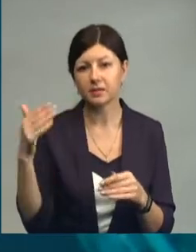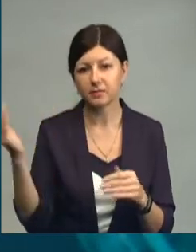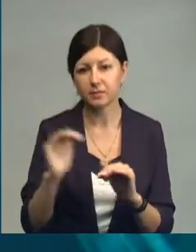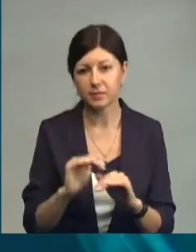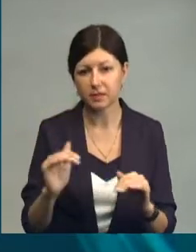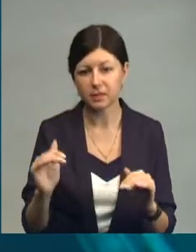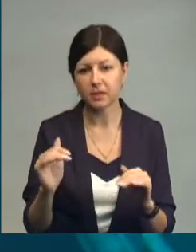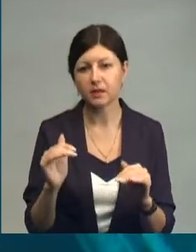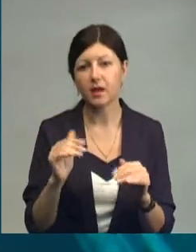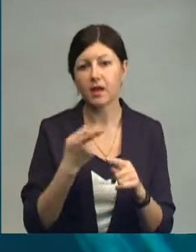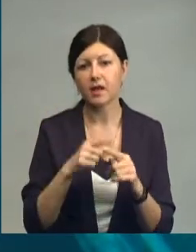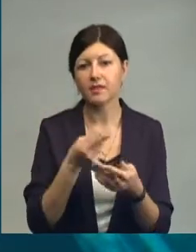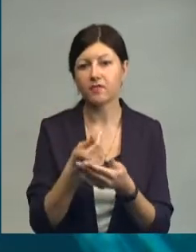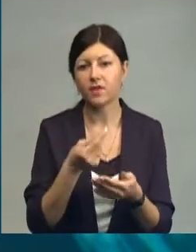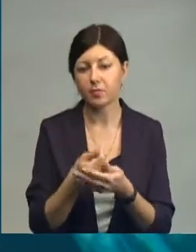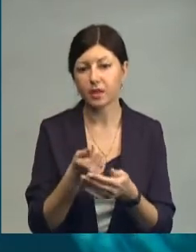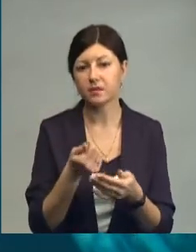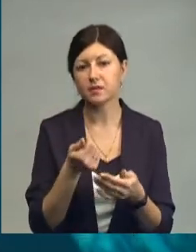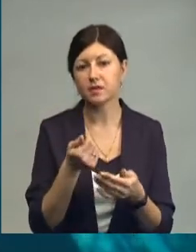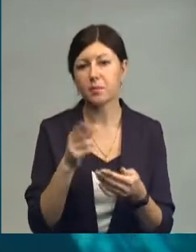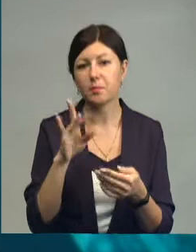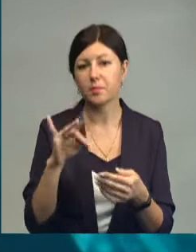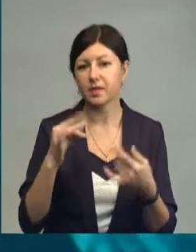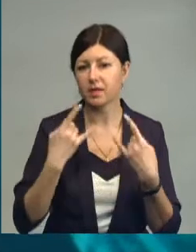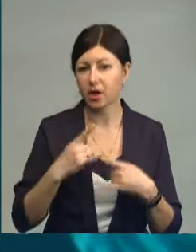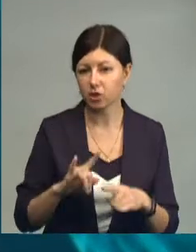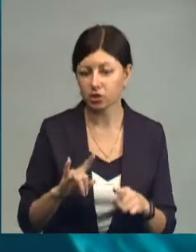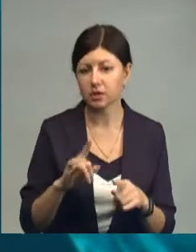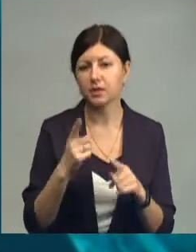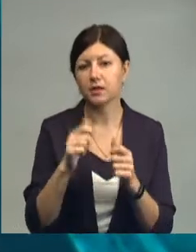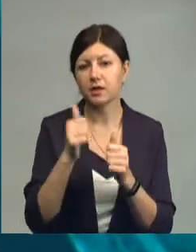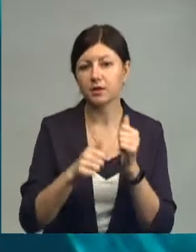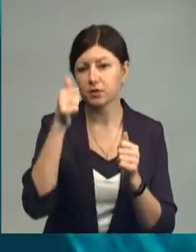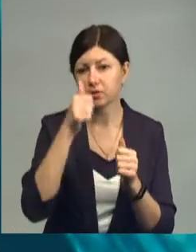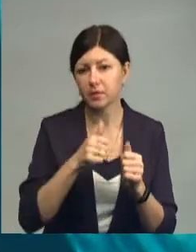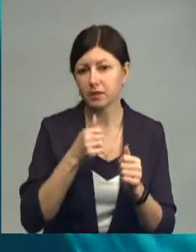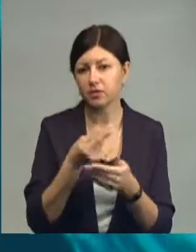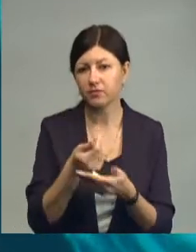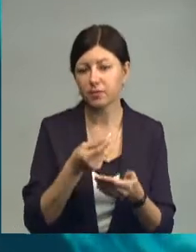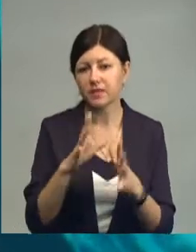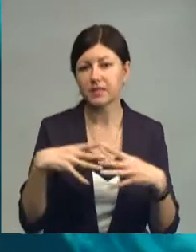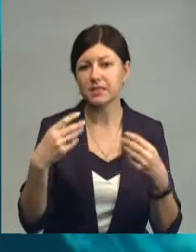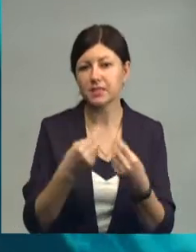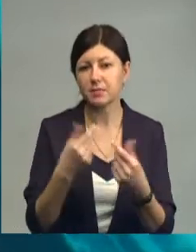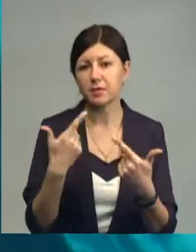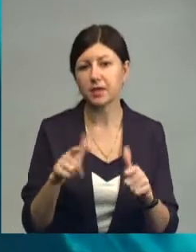это выплаты единовременные при рождении это ежемесячные выплаты семьям где